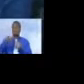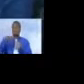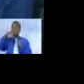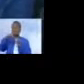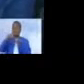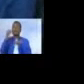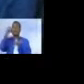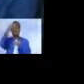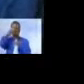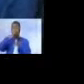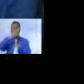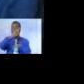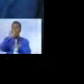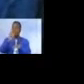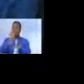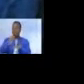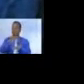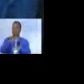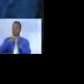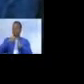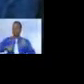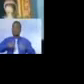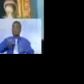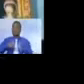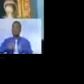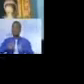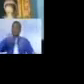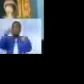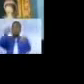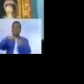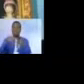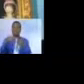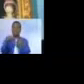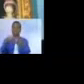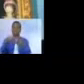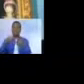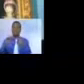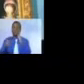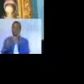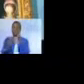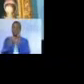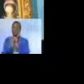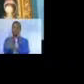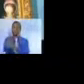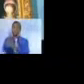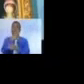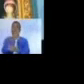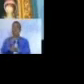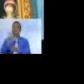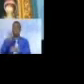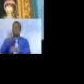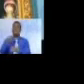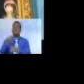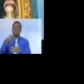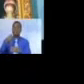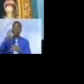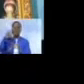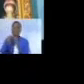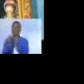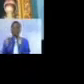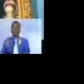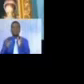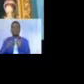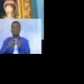des États africains et de leur ambition d'accéder au stade d'économie émergente, a soulevé le secrétaire